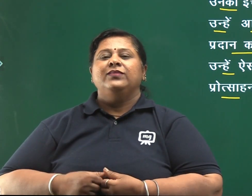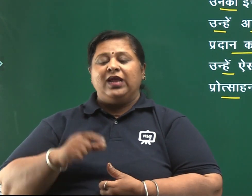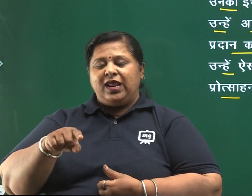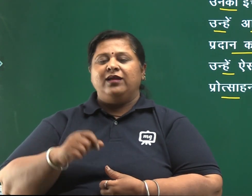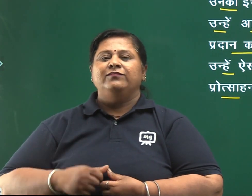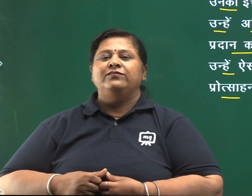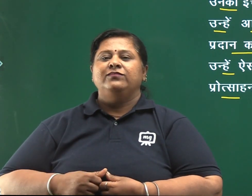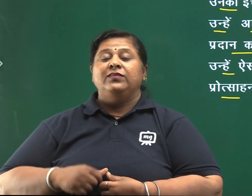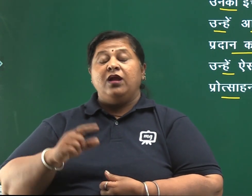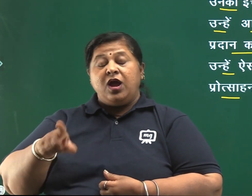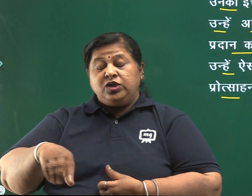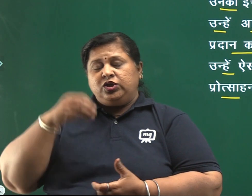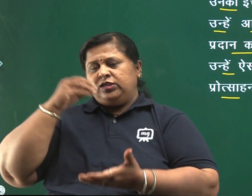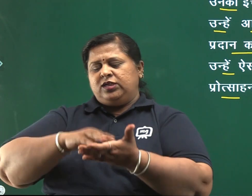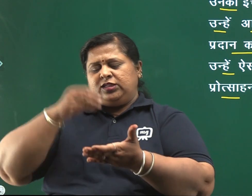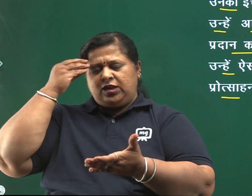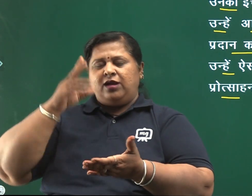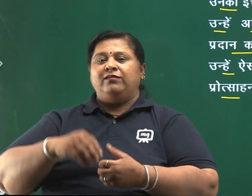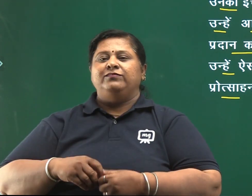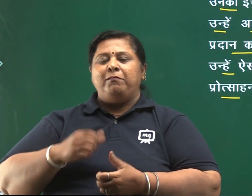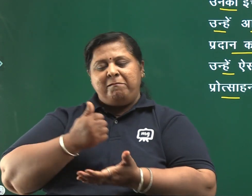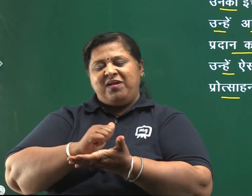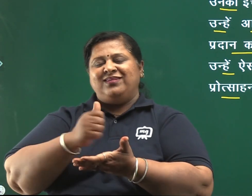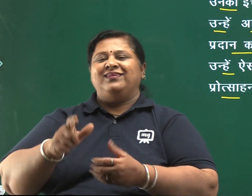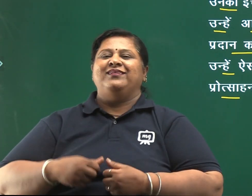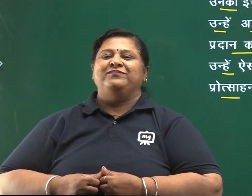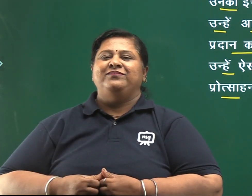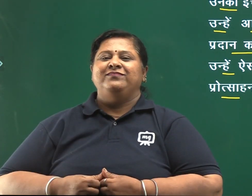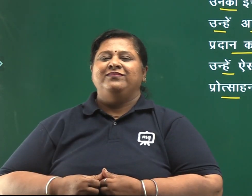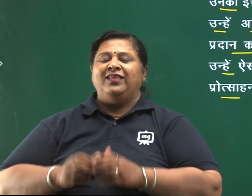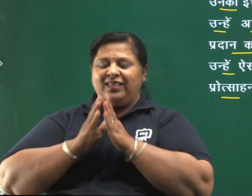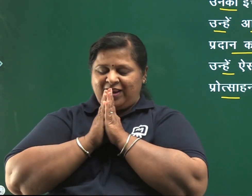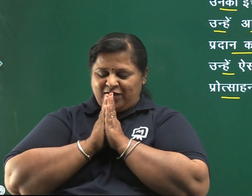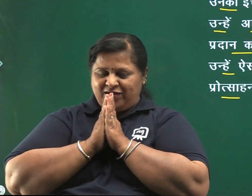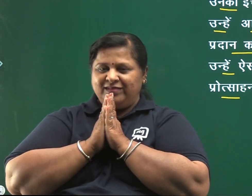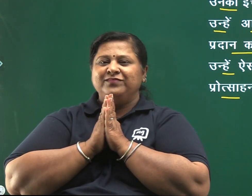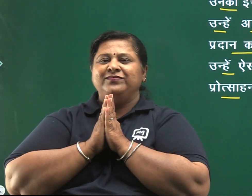इन्हें अच्छे से सीखने का प्रयास करें। धन्यवाद।